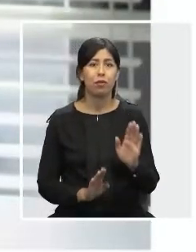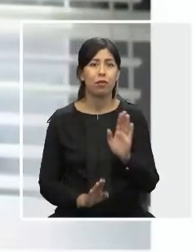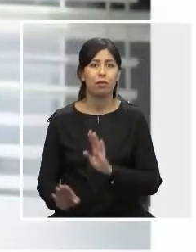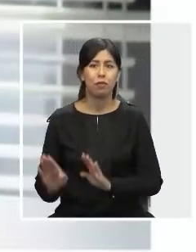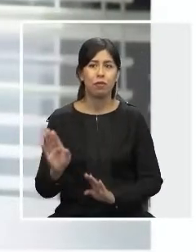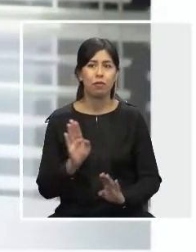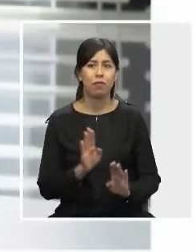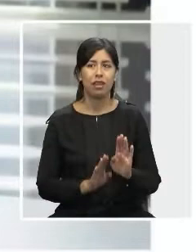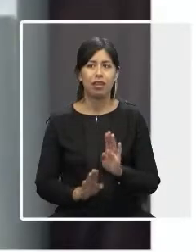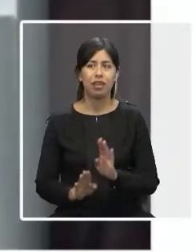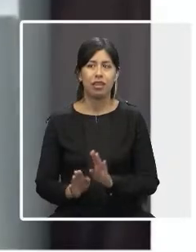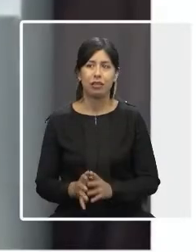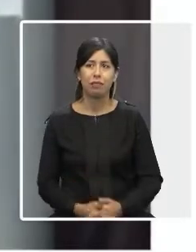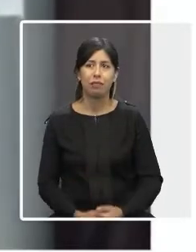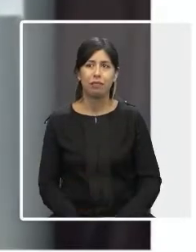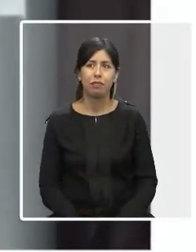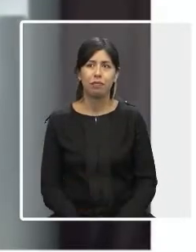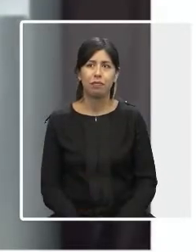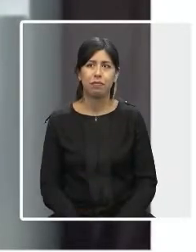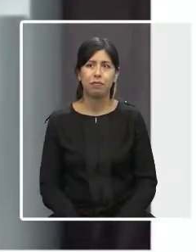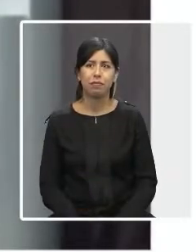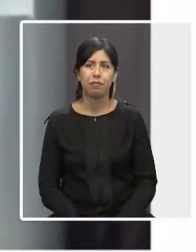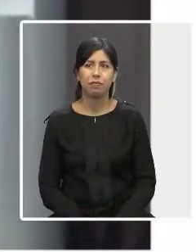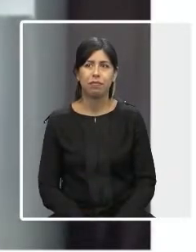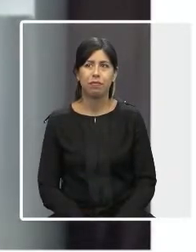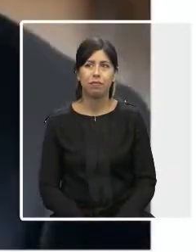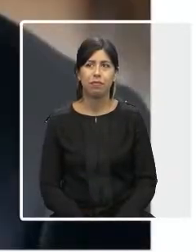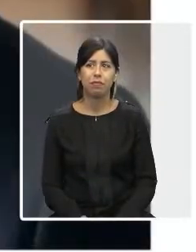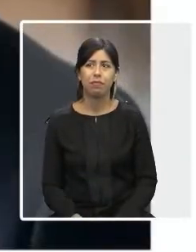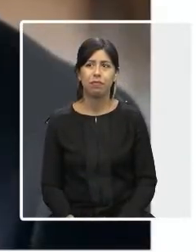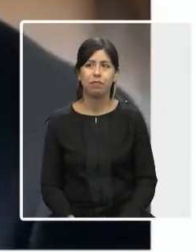商品のラインナップについての。